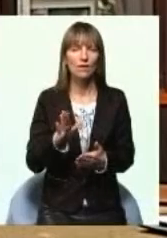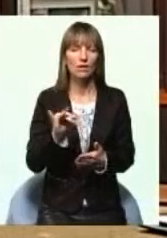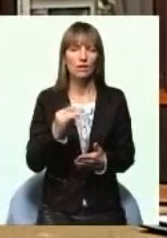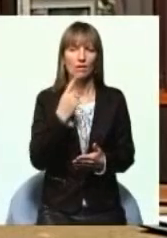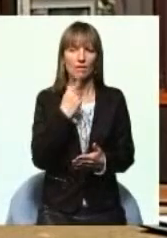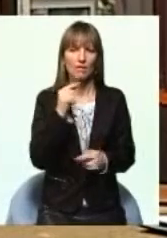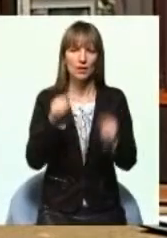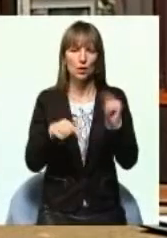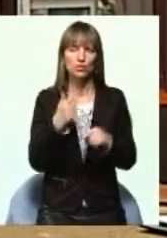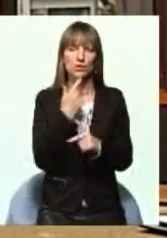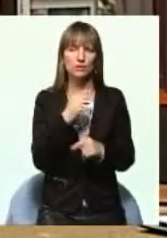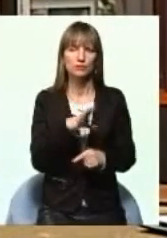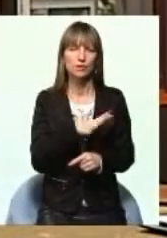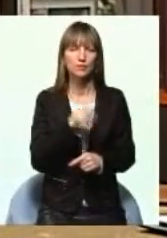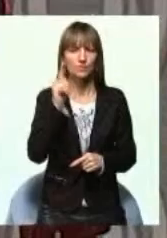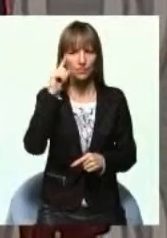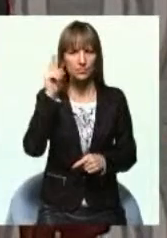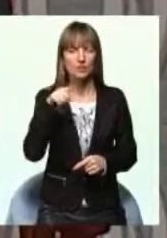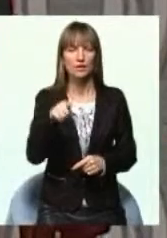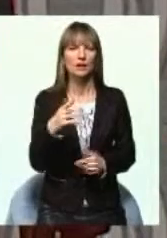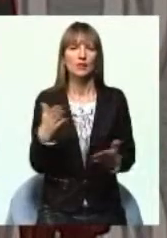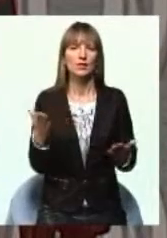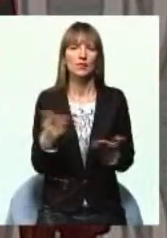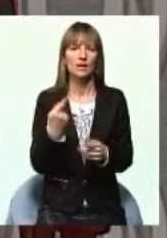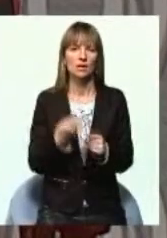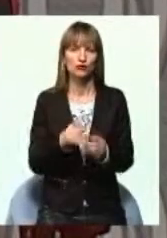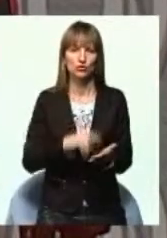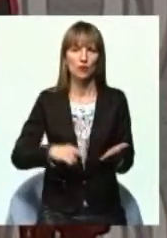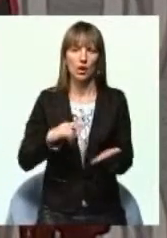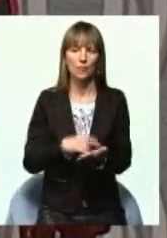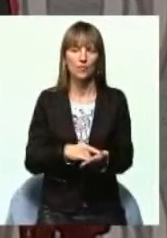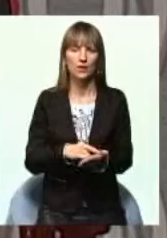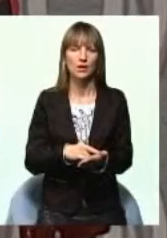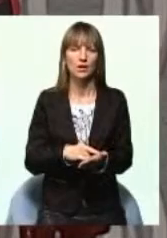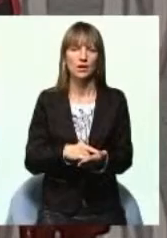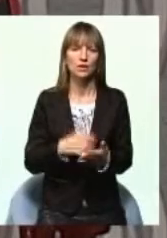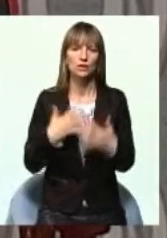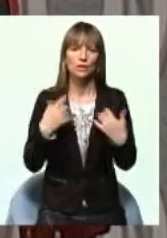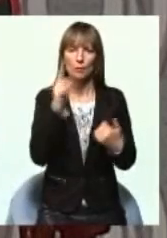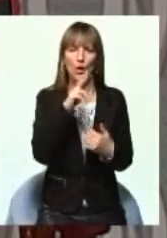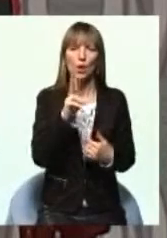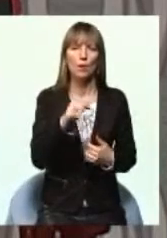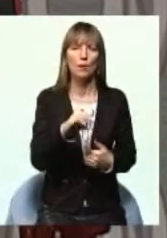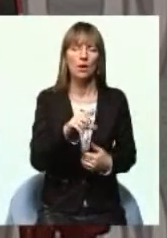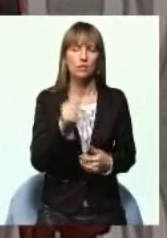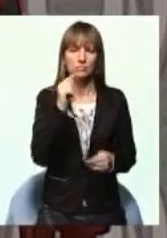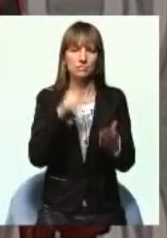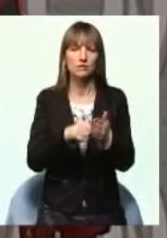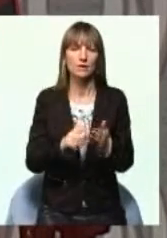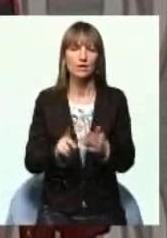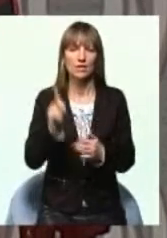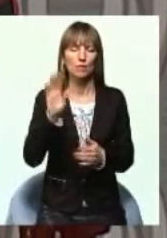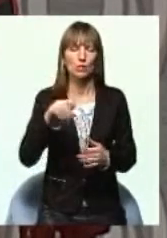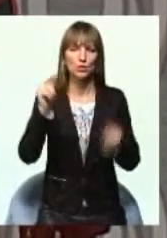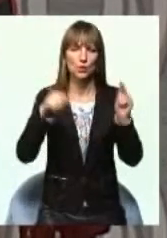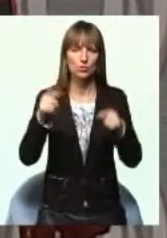дощ, красний був прям. А чи відомо тобі дійсно, як ті жабки або тваринки, або маленькі комахи потрапляють у небо, і потім з дощем